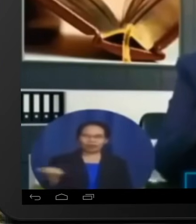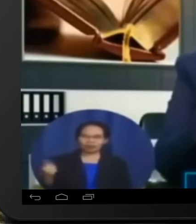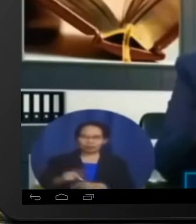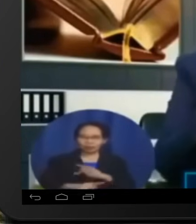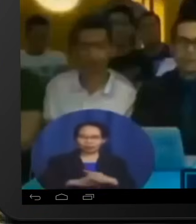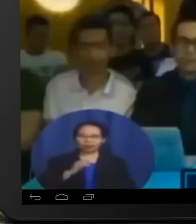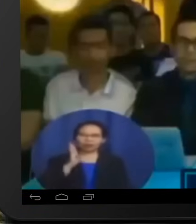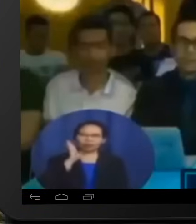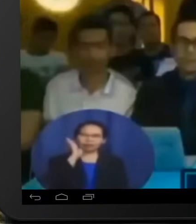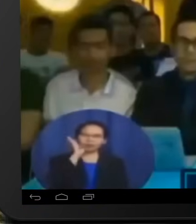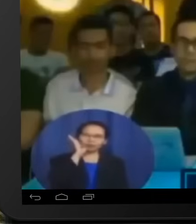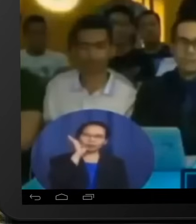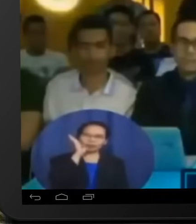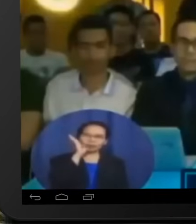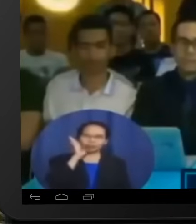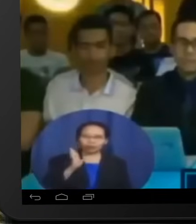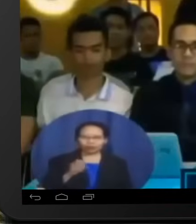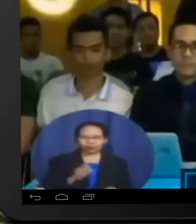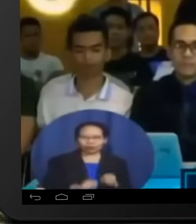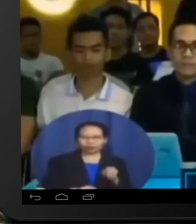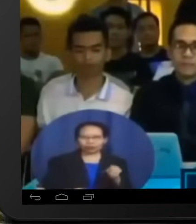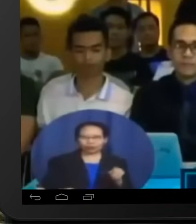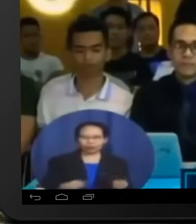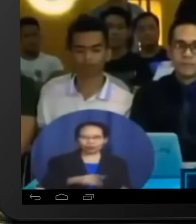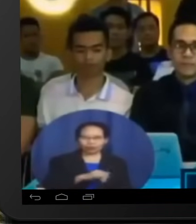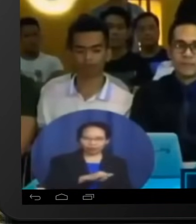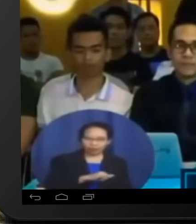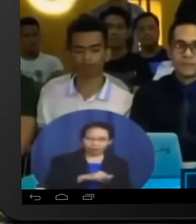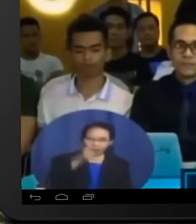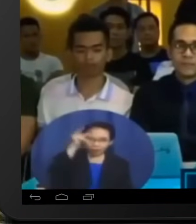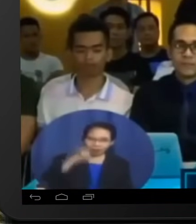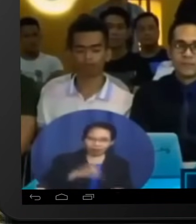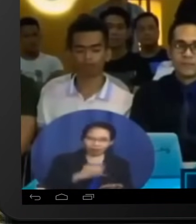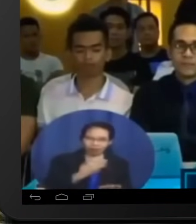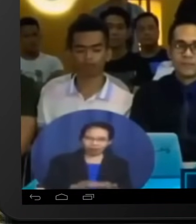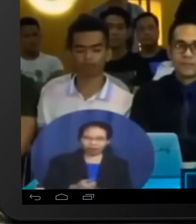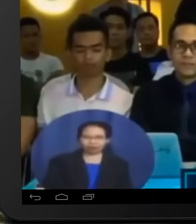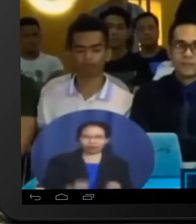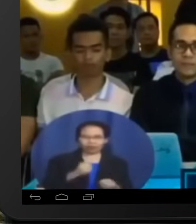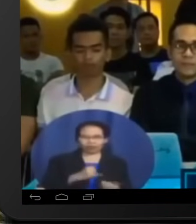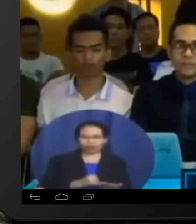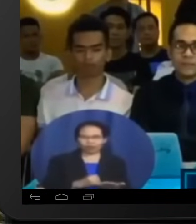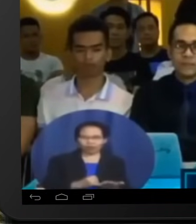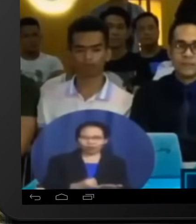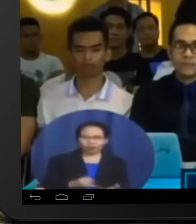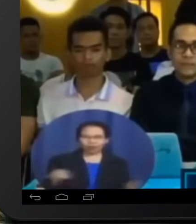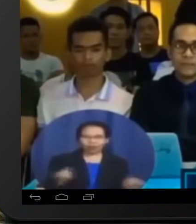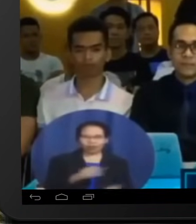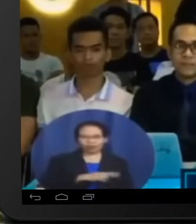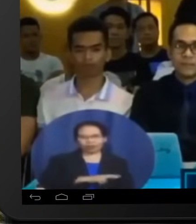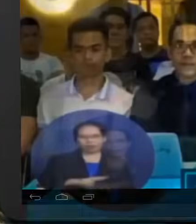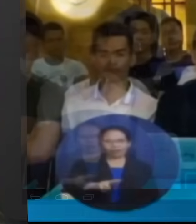alak. Malakas kasing pagkakitaan. Parang relihiyon, kapatid na prinses.